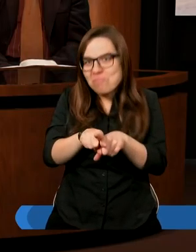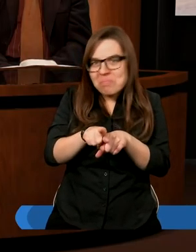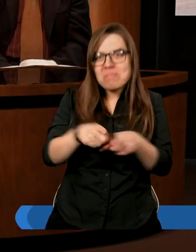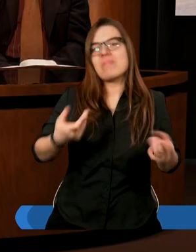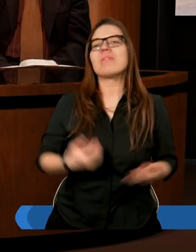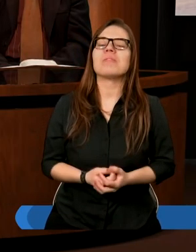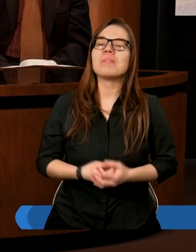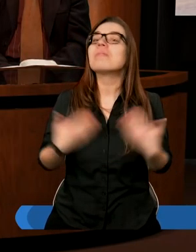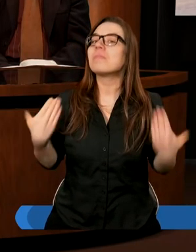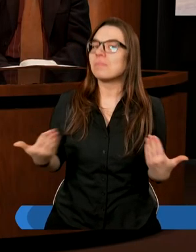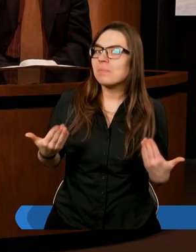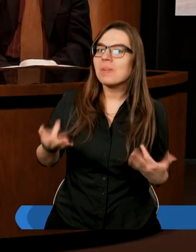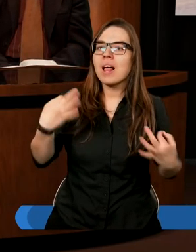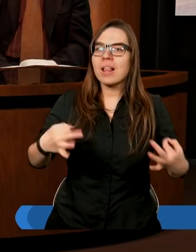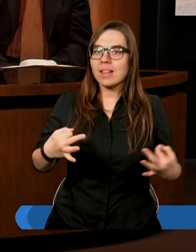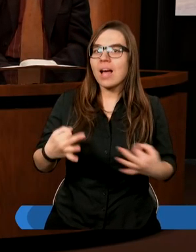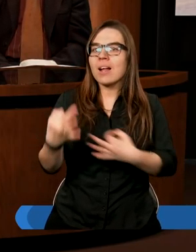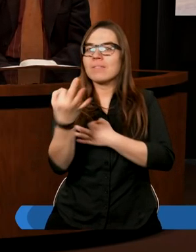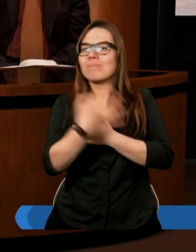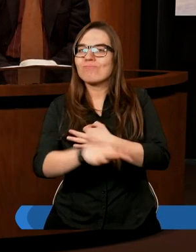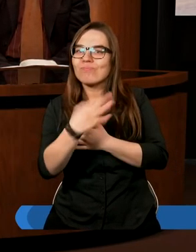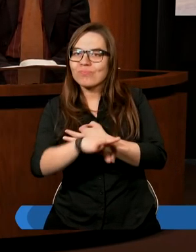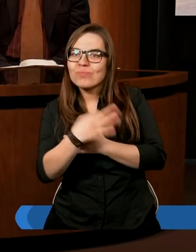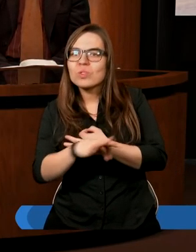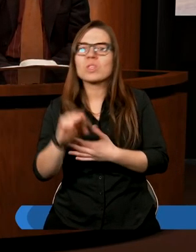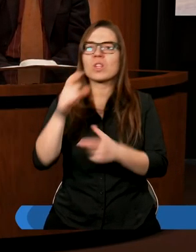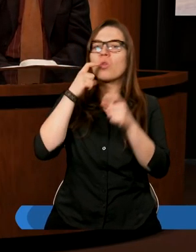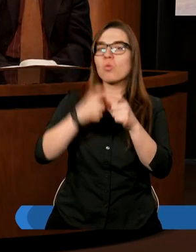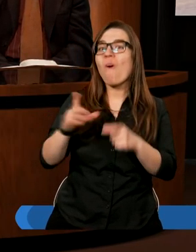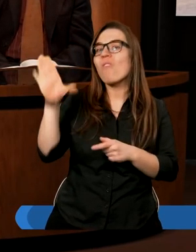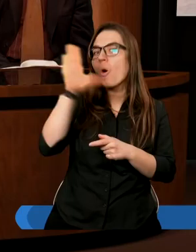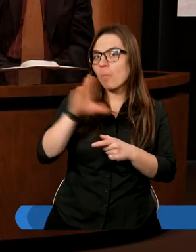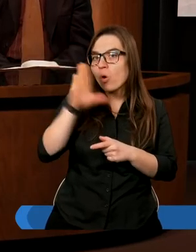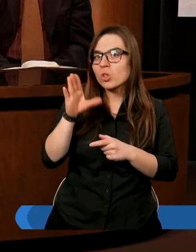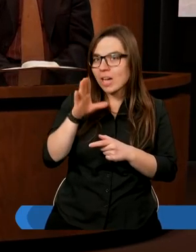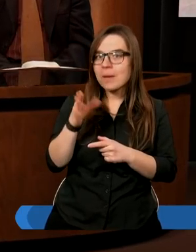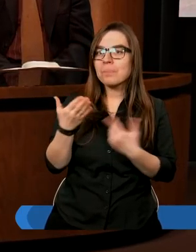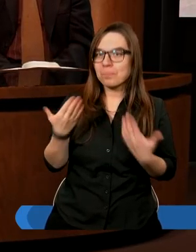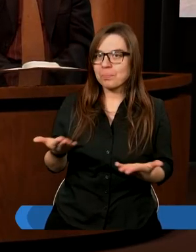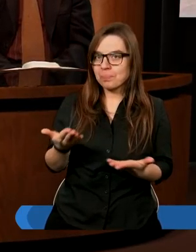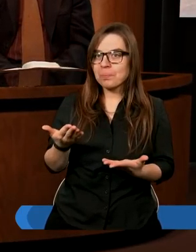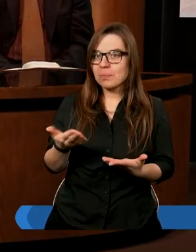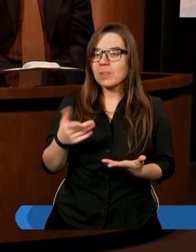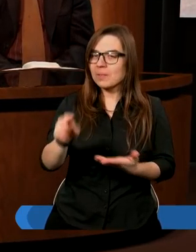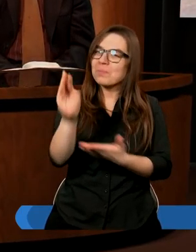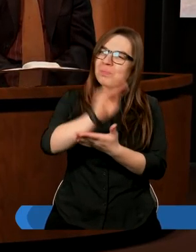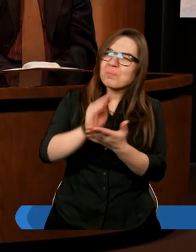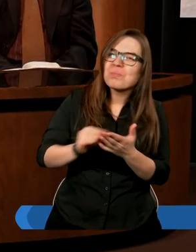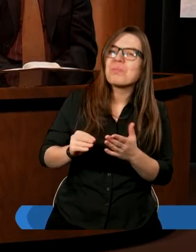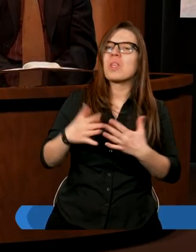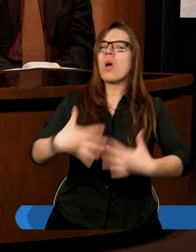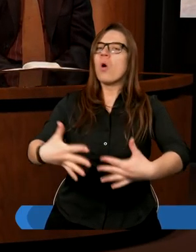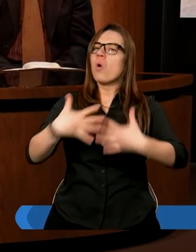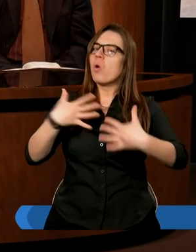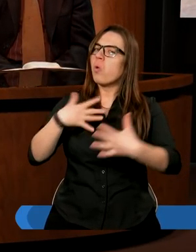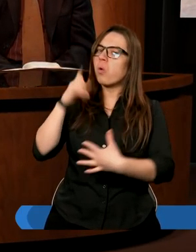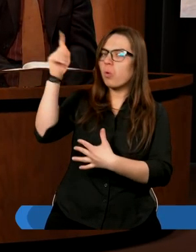Dlatego, że będziemy studiowali Słowo Boże, napisane pod